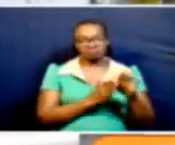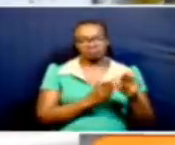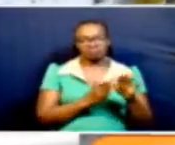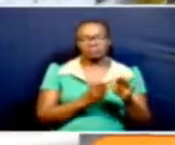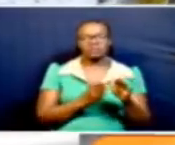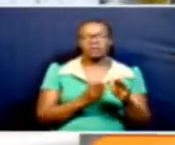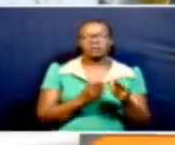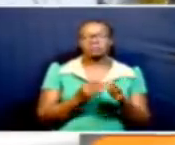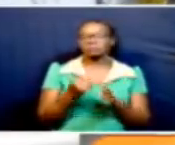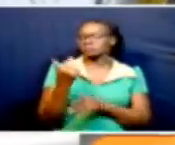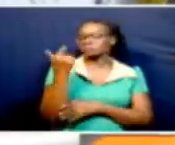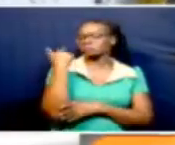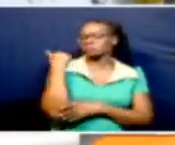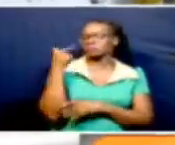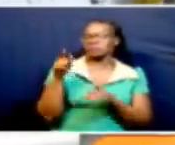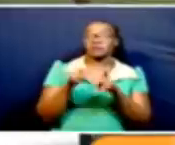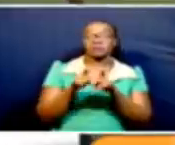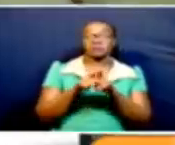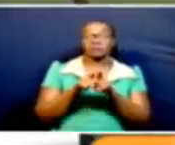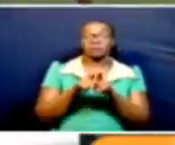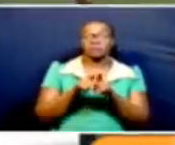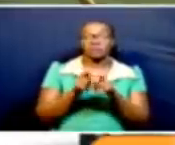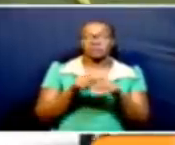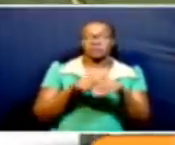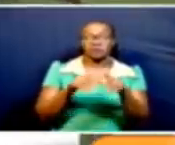baada ya kamanda wa trafiki Samuel Kimaru